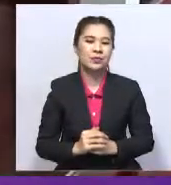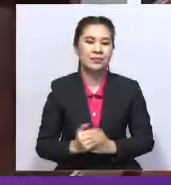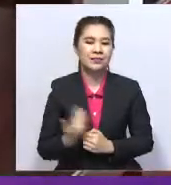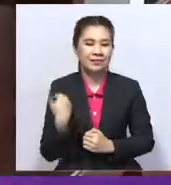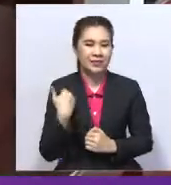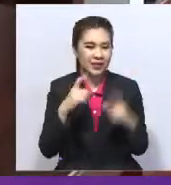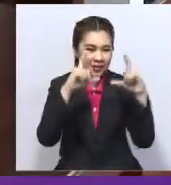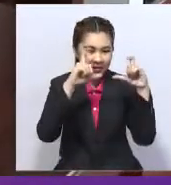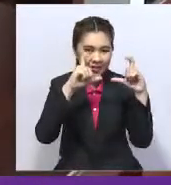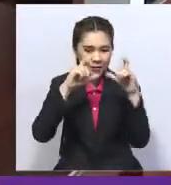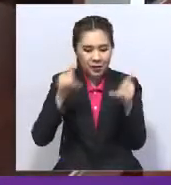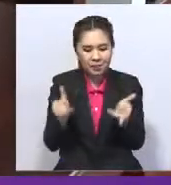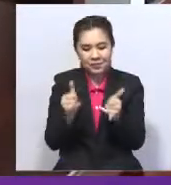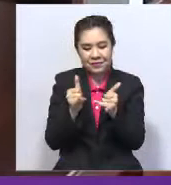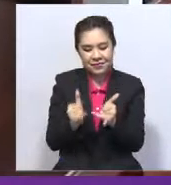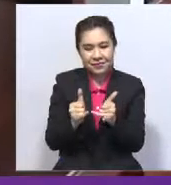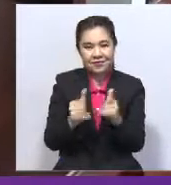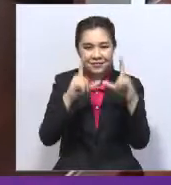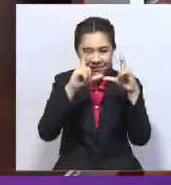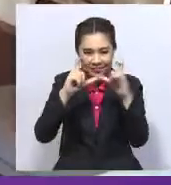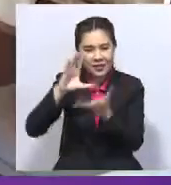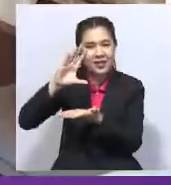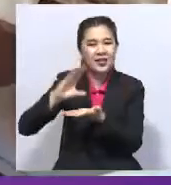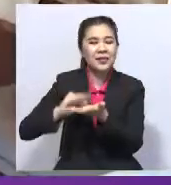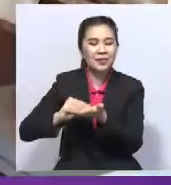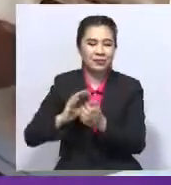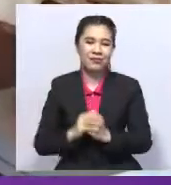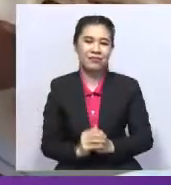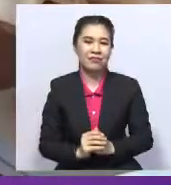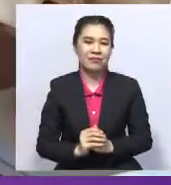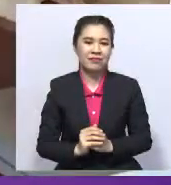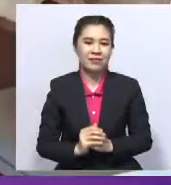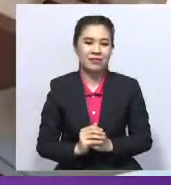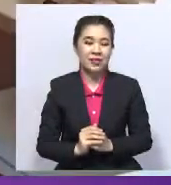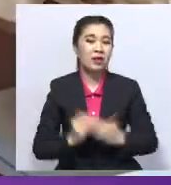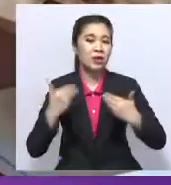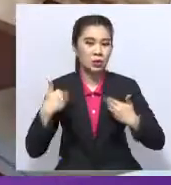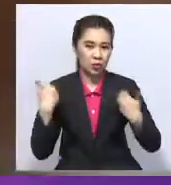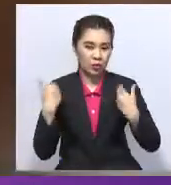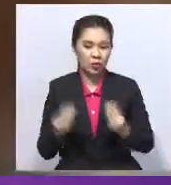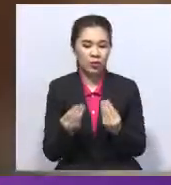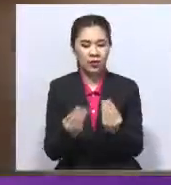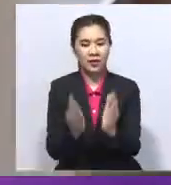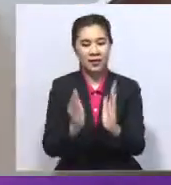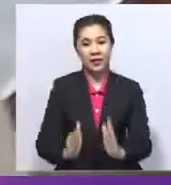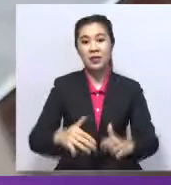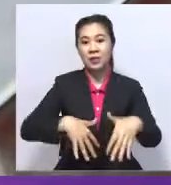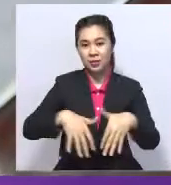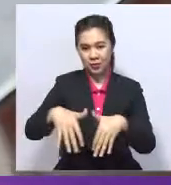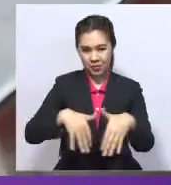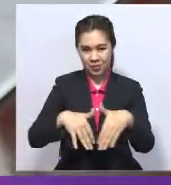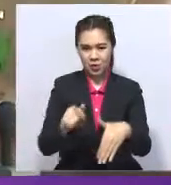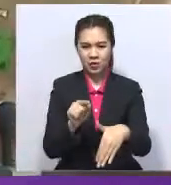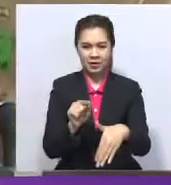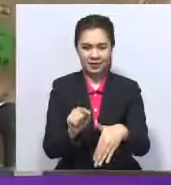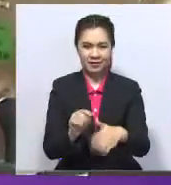าพนะครับกับเจ้าหน้าที่ตำรวจอีกด้วยครับซึ่งจุดนี้นอกจากจะมอบความบันเทิงให้กับประชาชนแล้วนะครับก็ยังเป็น